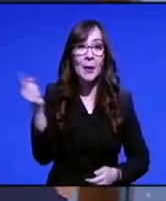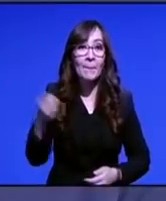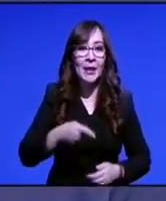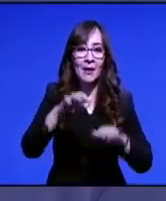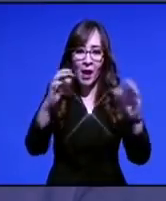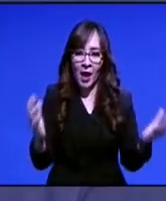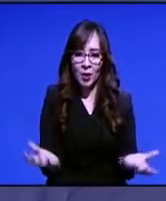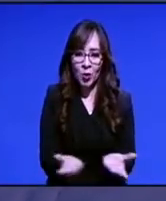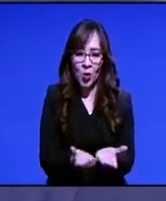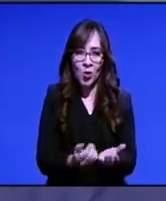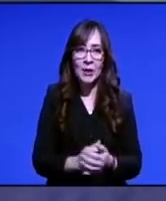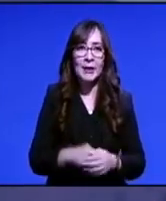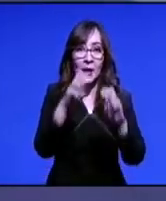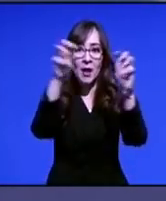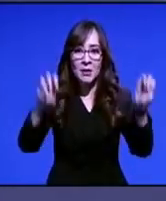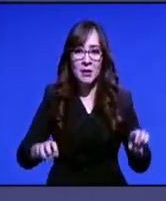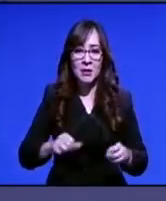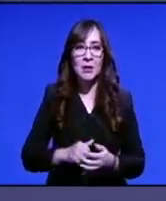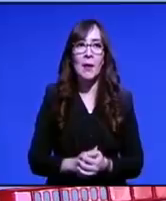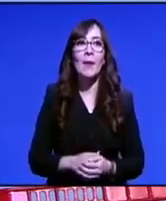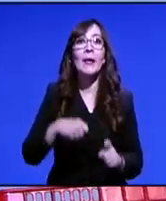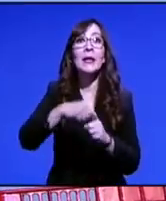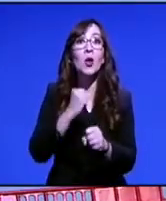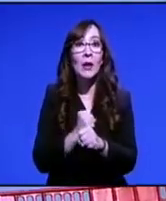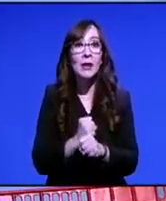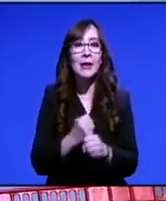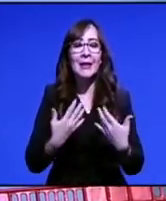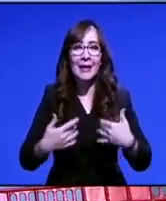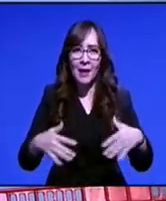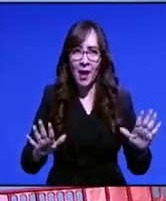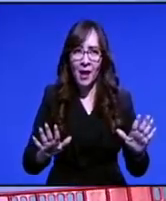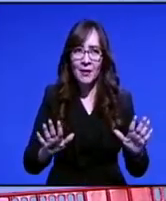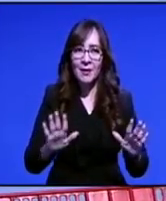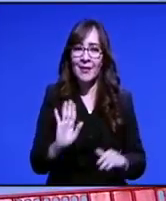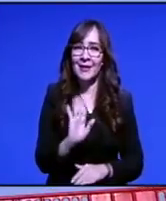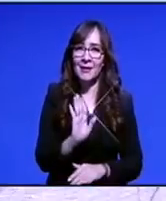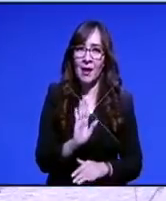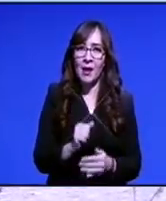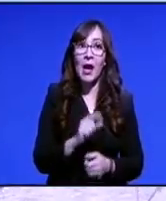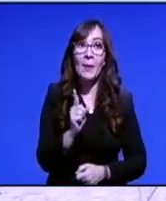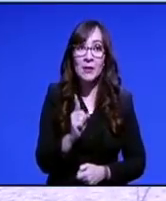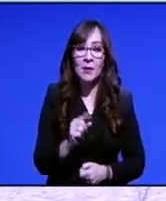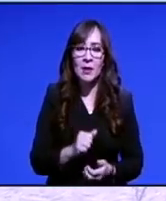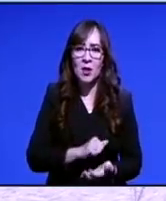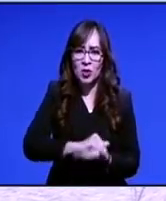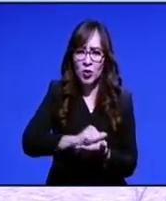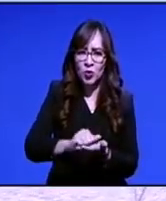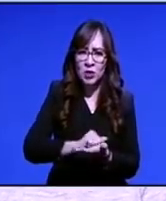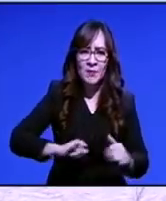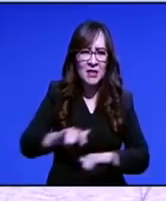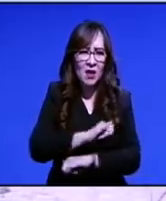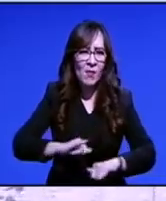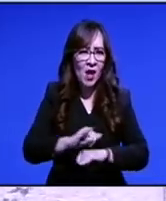Dengan sistem cuci kiloan ini, kehilangan baju menjadi resiko yang dihadapi. Dan karena dicuci secara bersamaan, ada juga